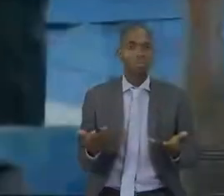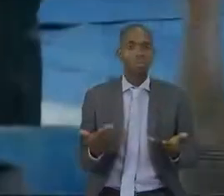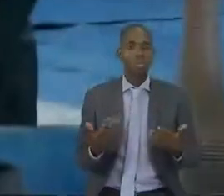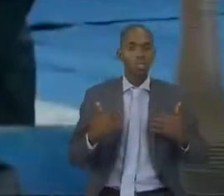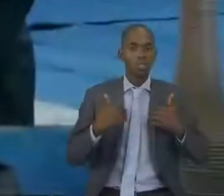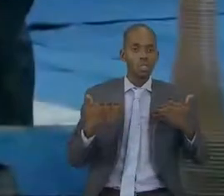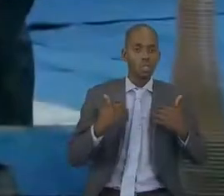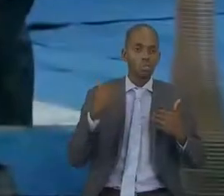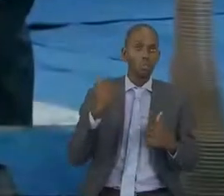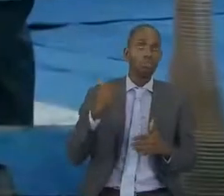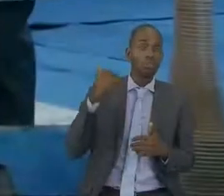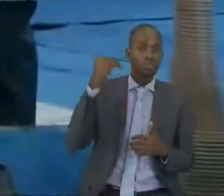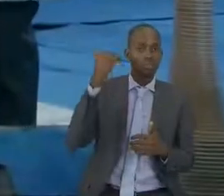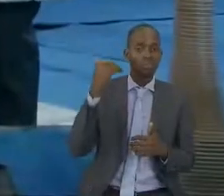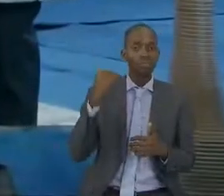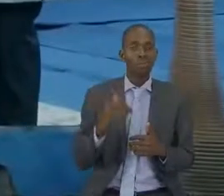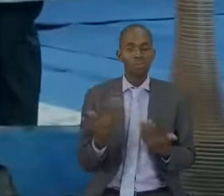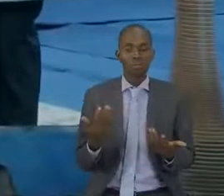adultes,